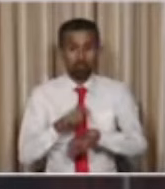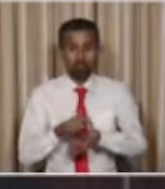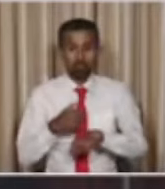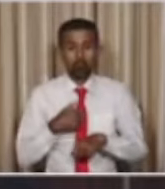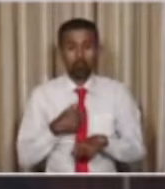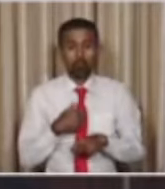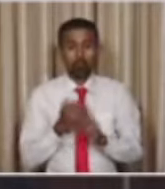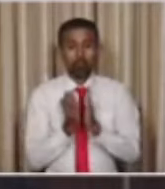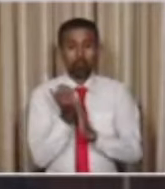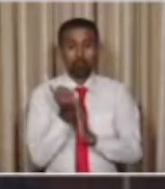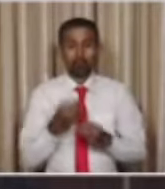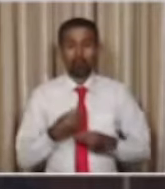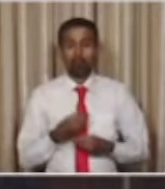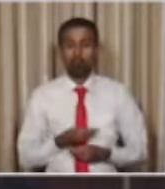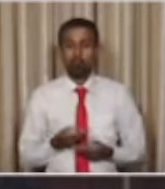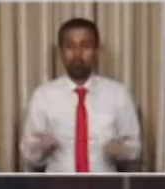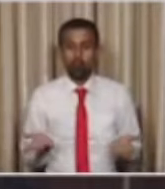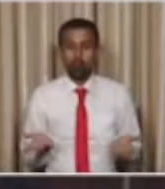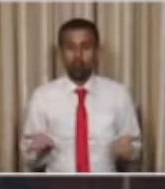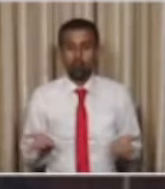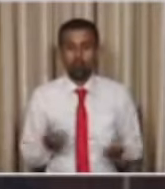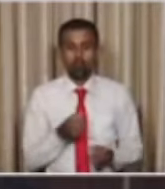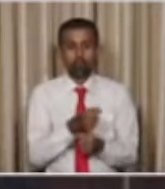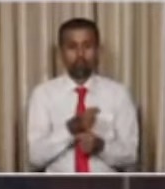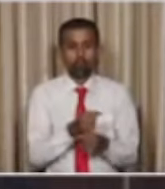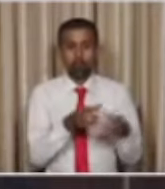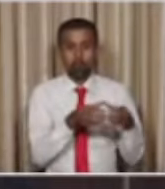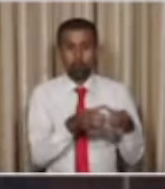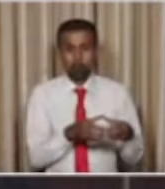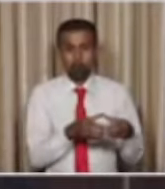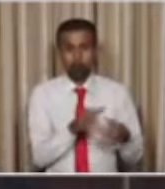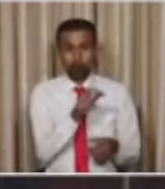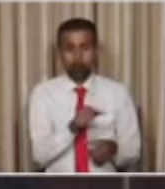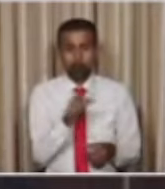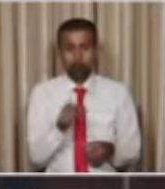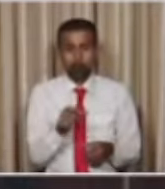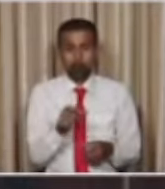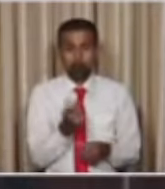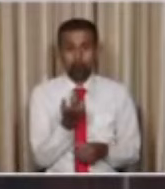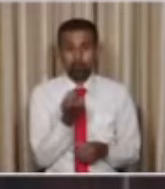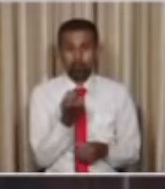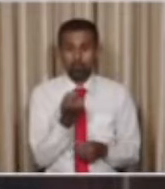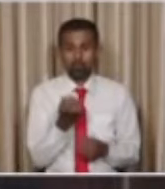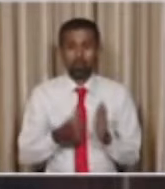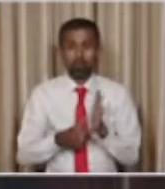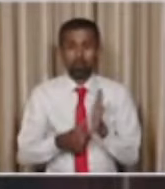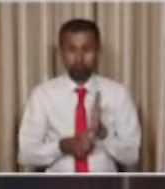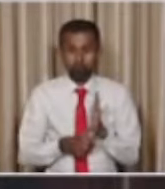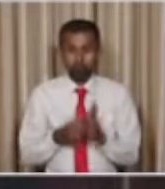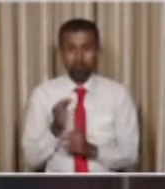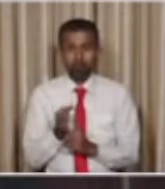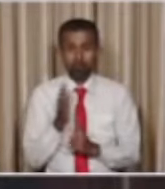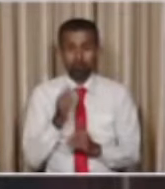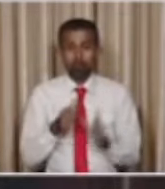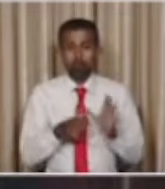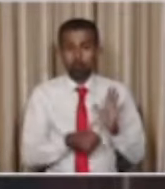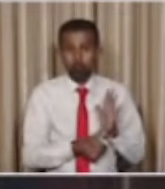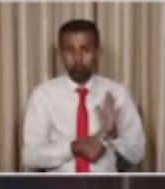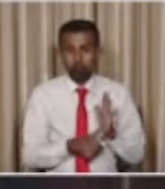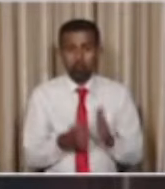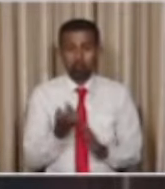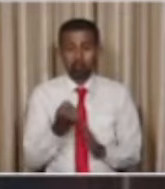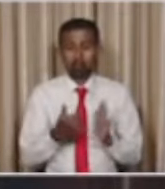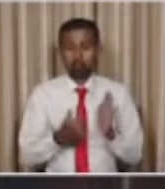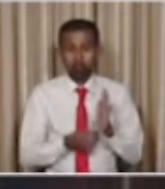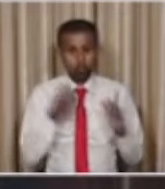apa yang apa sah dia ketama himen. Untuk kita andu paksi ayat pedaan wasi mereka mudal panata. Jangan di batu orang agak panata. Mudal